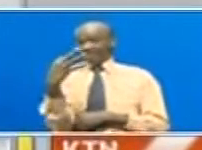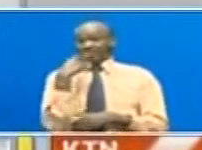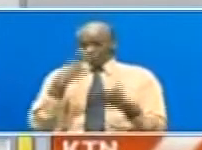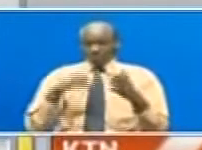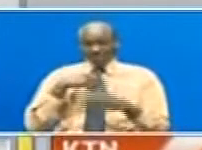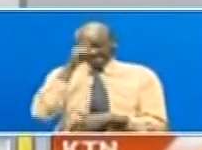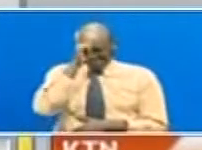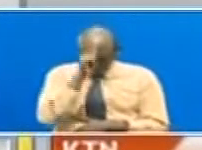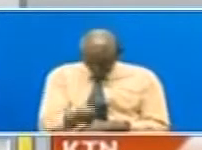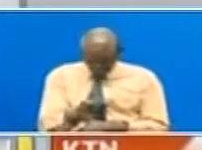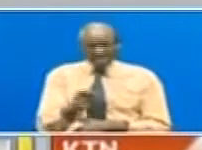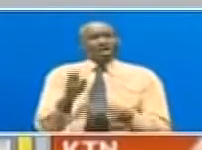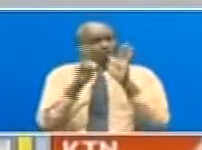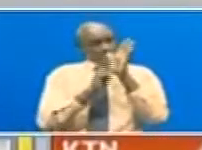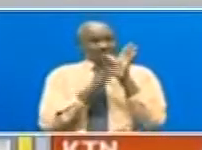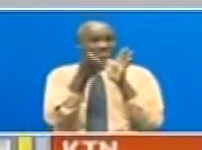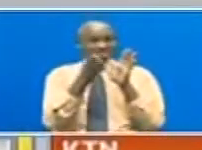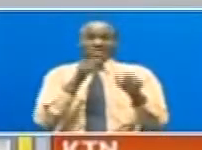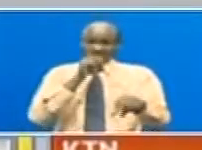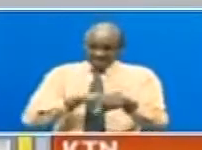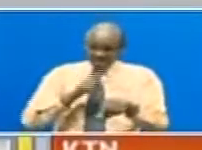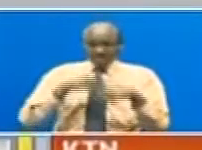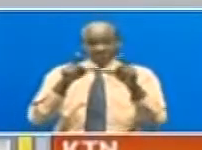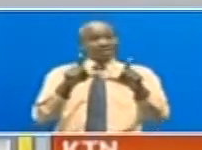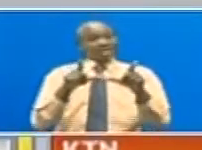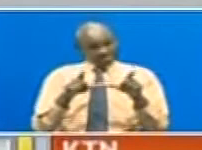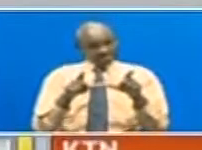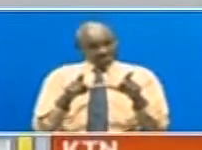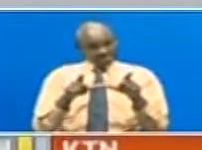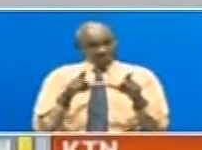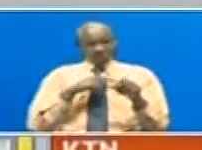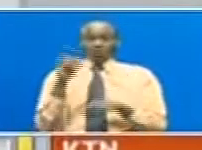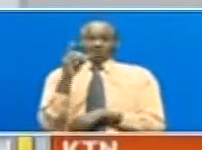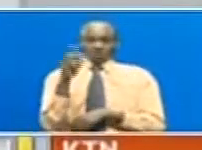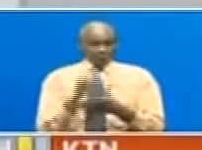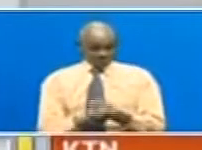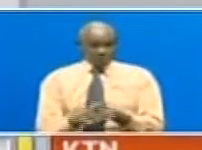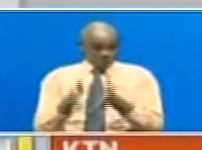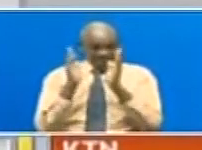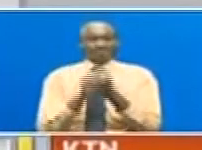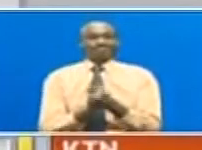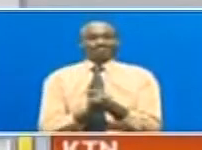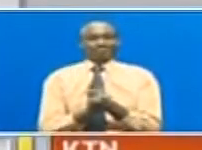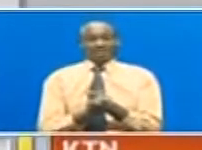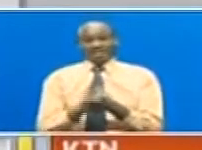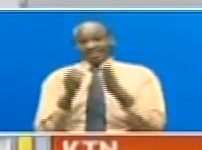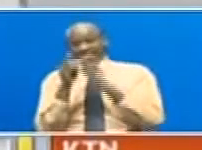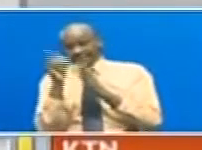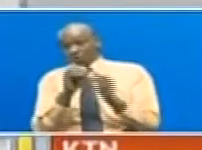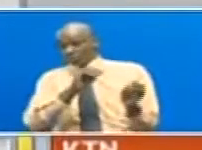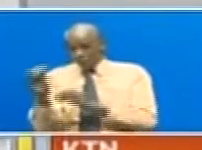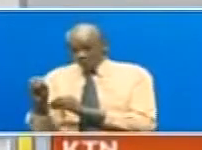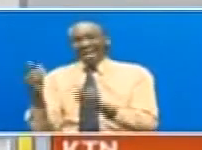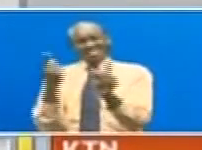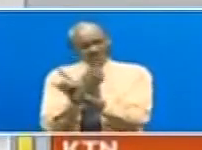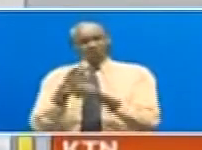kuheshimu masharti yaliyowekwa wakati wa kutoa leseni za kupeperusha masafa ya dijitali, na zaidi tarehe za kuhamia mfumo wa